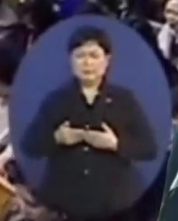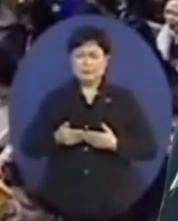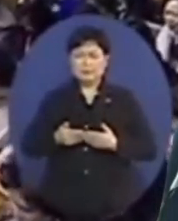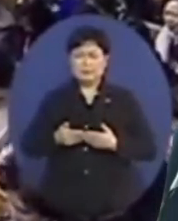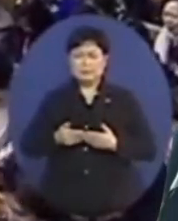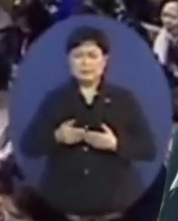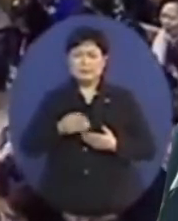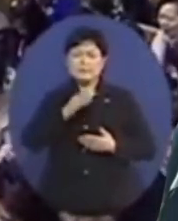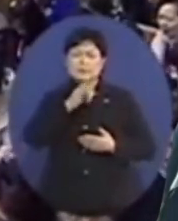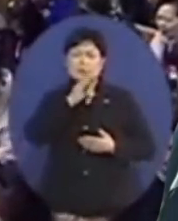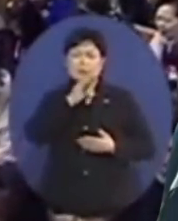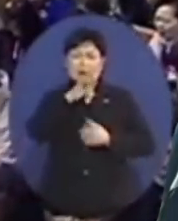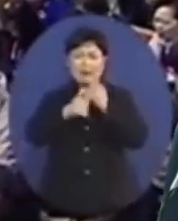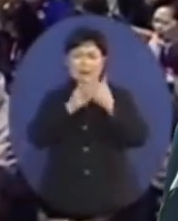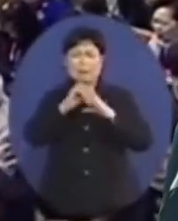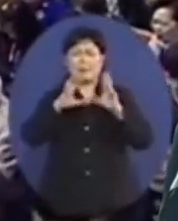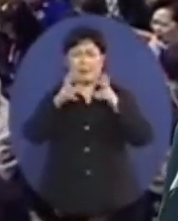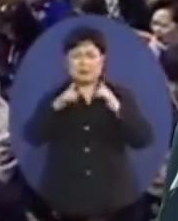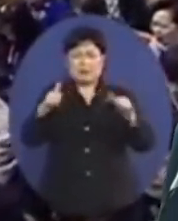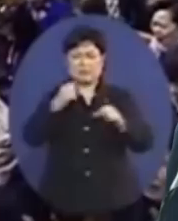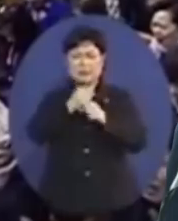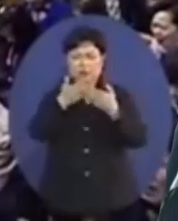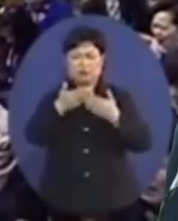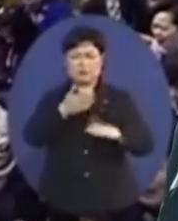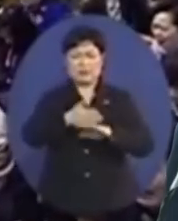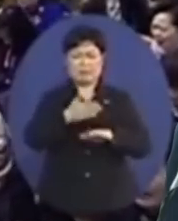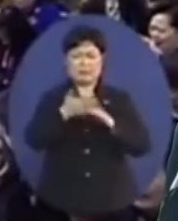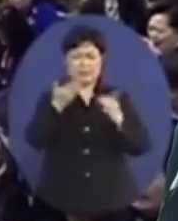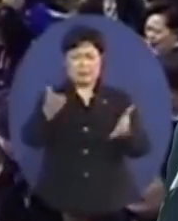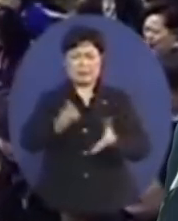거듭나게 해서 하나님 백성이 되게 만들어주심을 감사합니다.